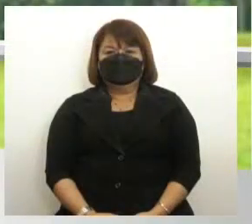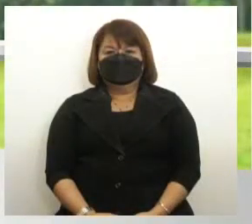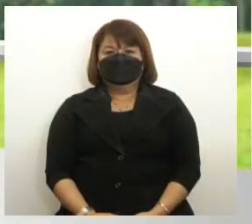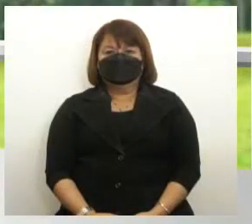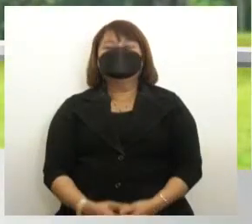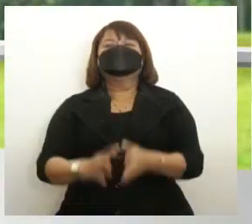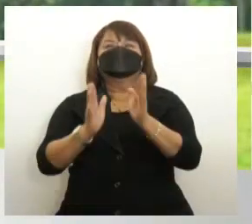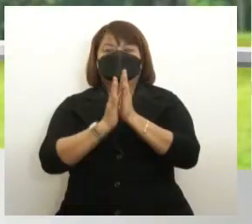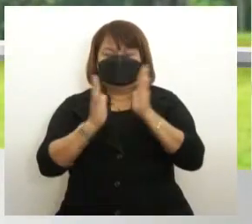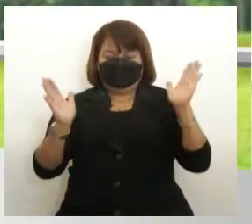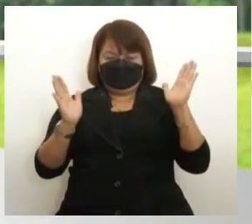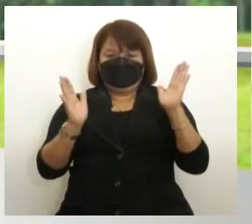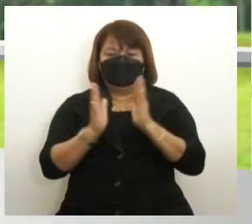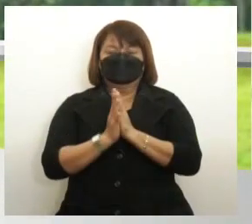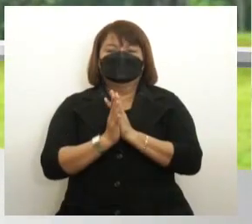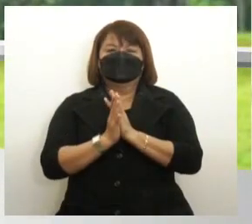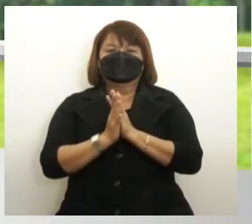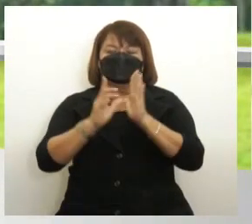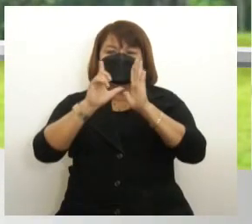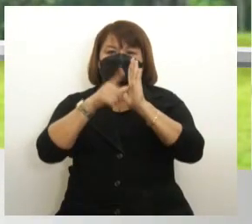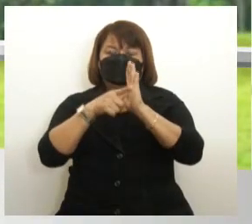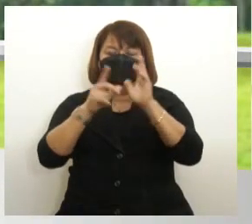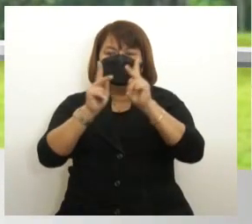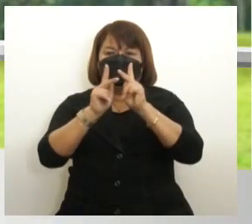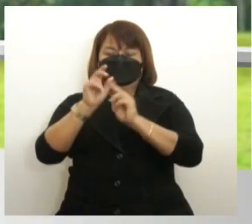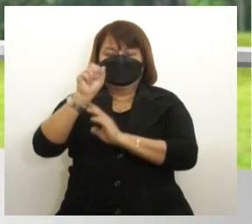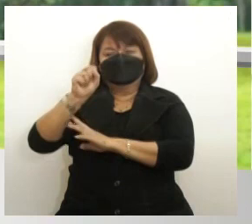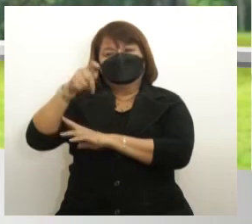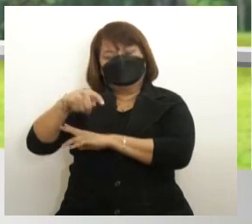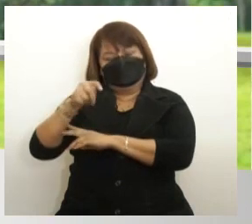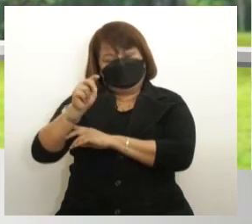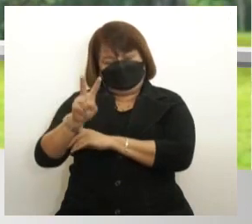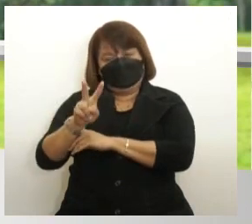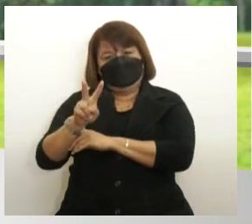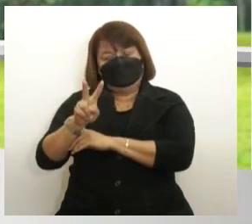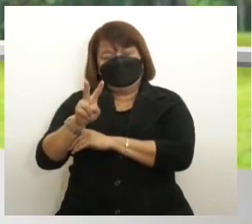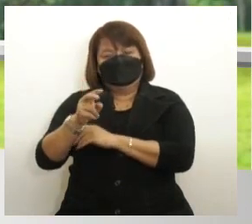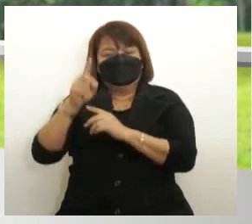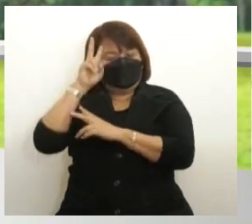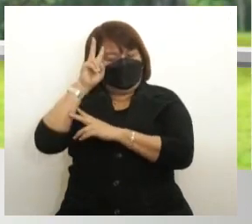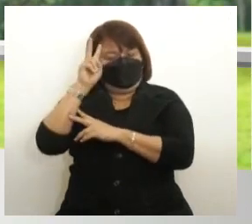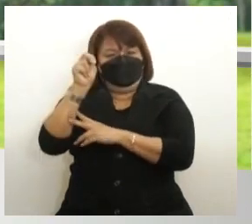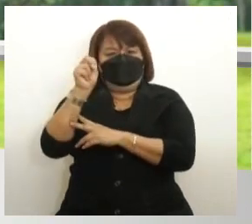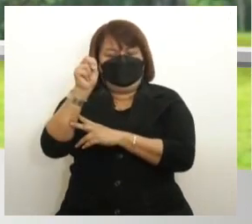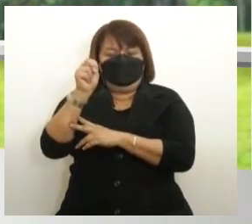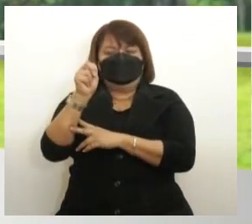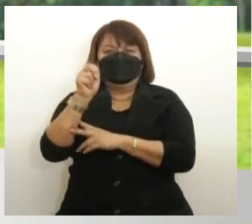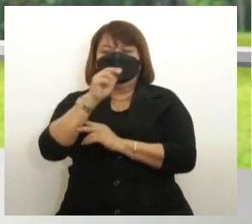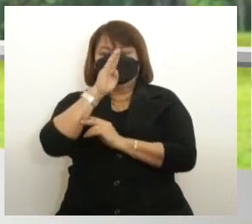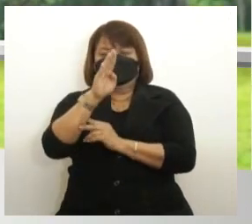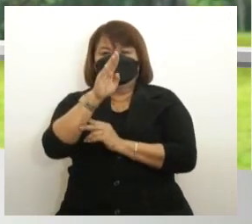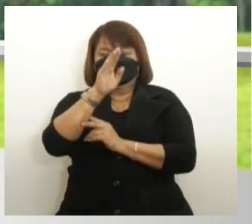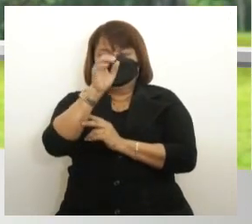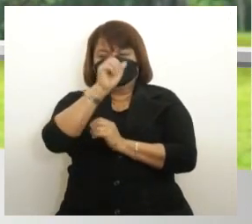ขอขอบคุณท่านดร.อมพร พีนสาเลขาธิการคณะกรรมการการศึกษาขั้นพื้นฐานค่ะกับแนวนโยบายที่ท่านได้นำเรียน